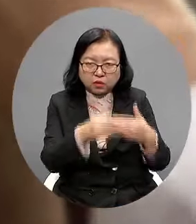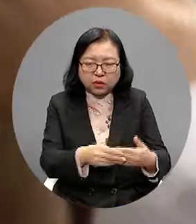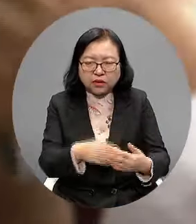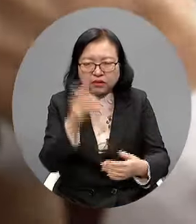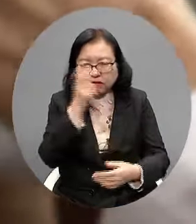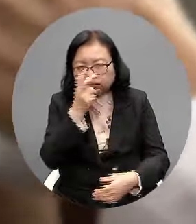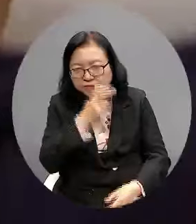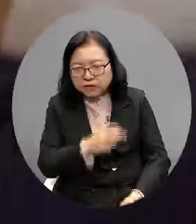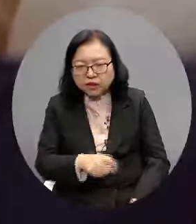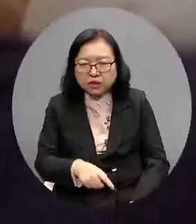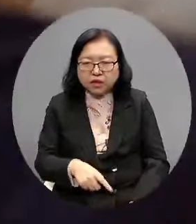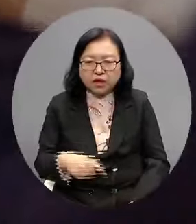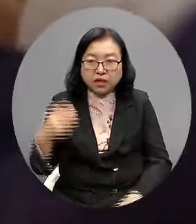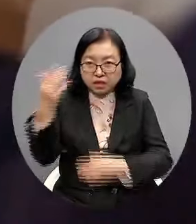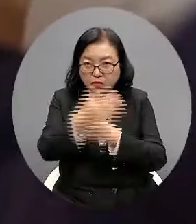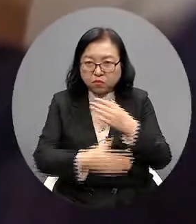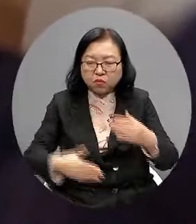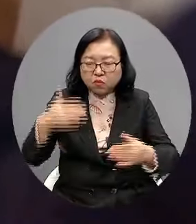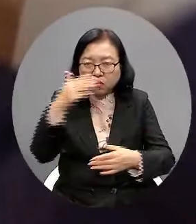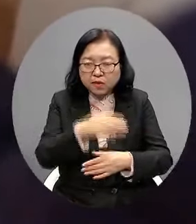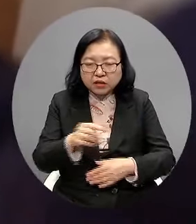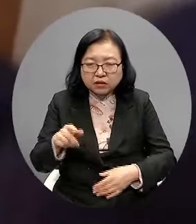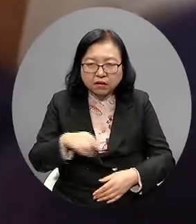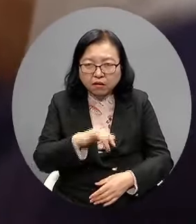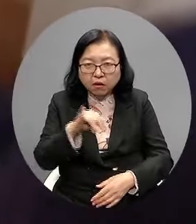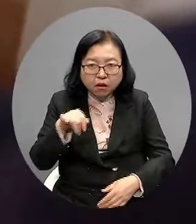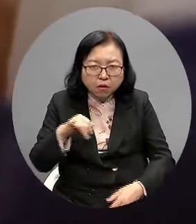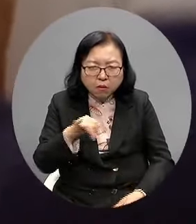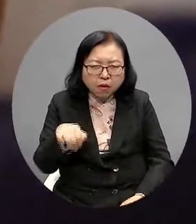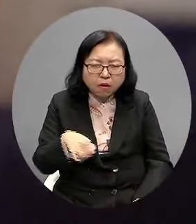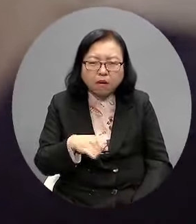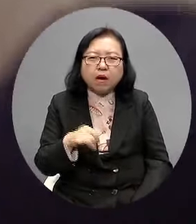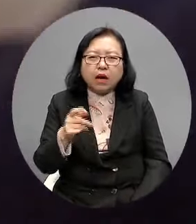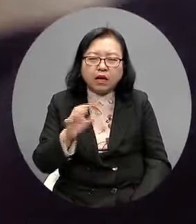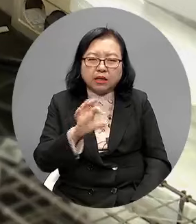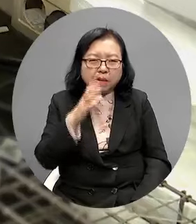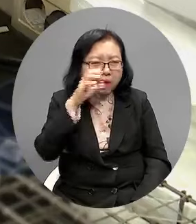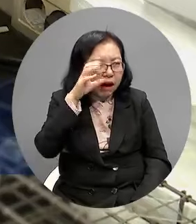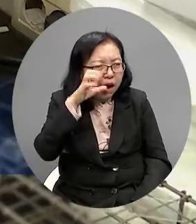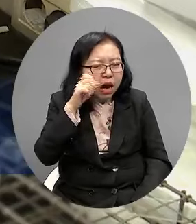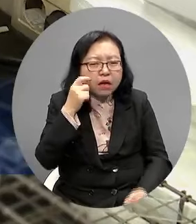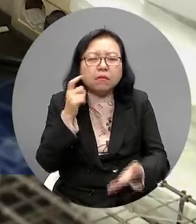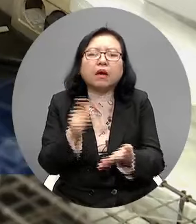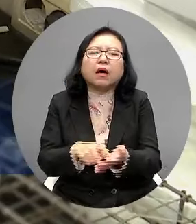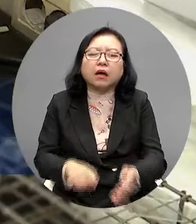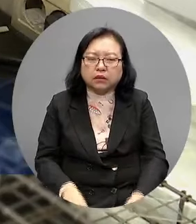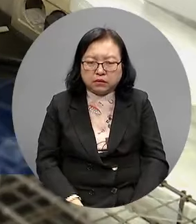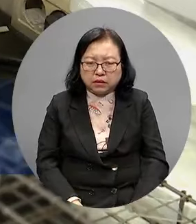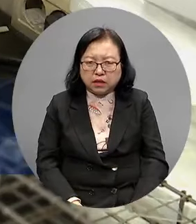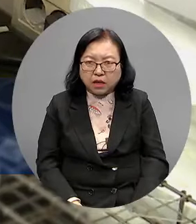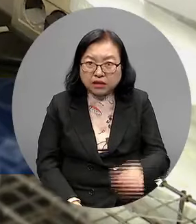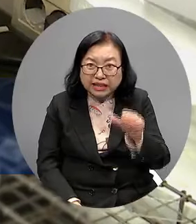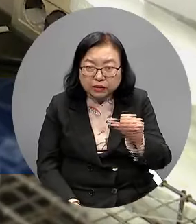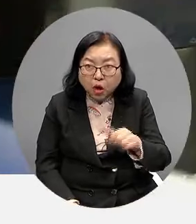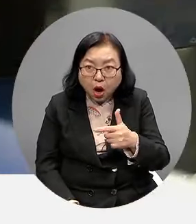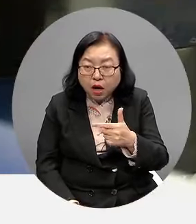호소하는 환자의 온 몸에서 옴 진드기와 알이 발견됐습니다 다섯 마리 이상 여섯마리